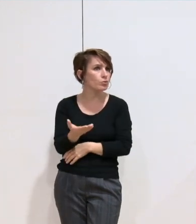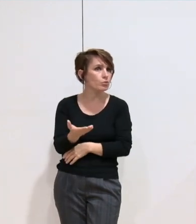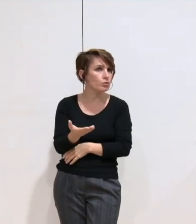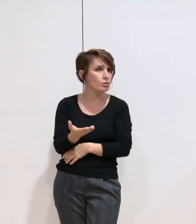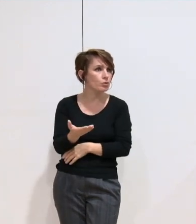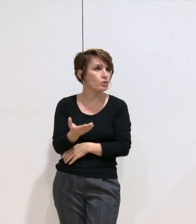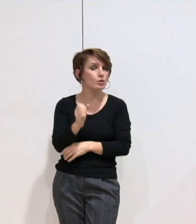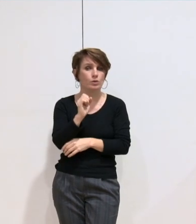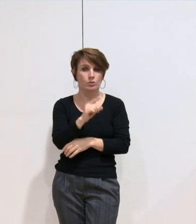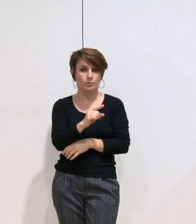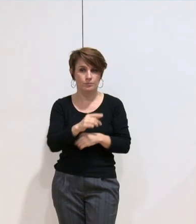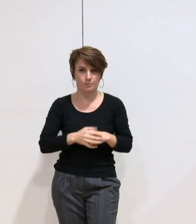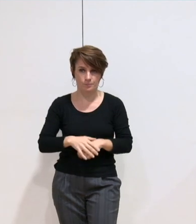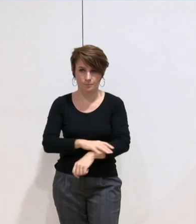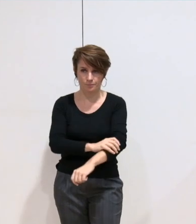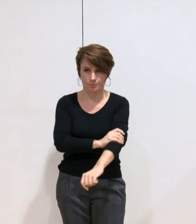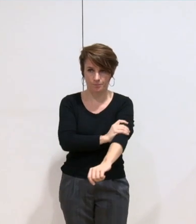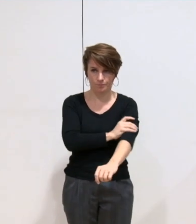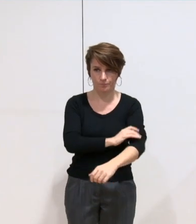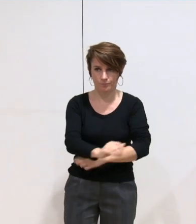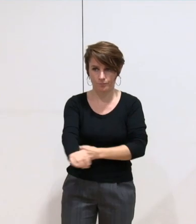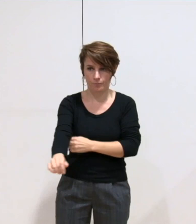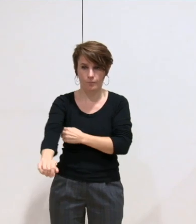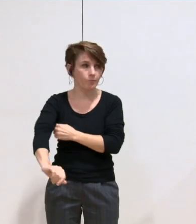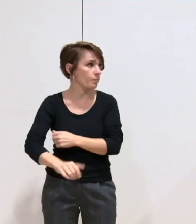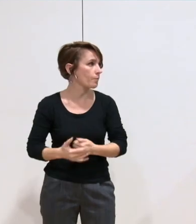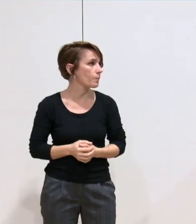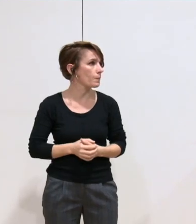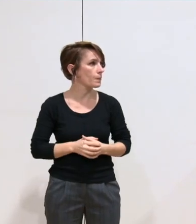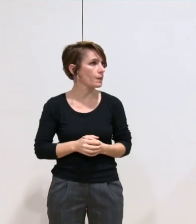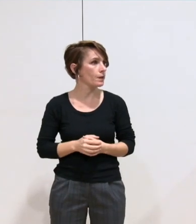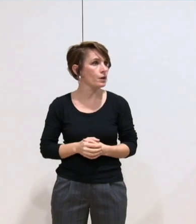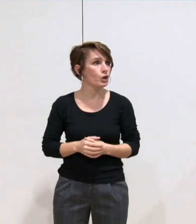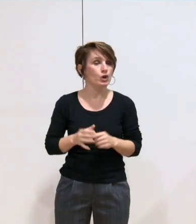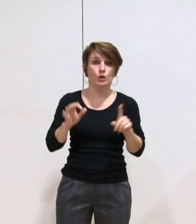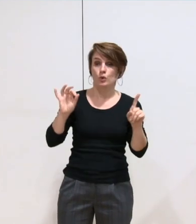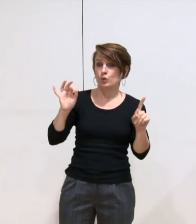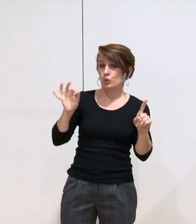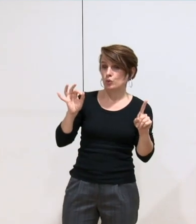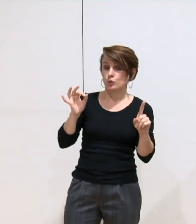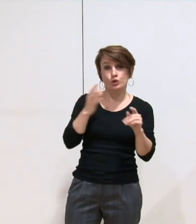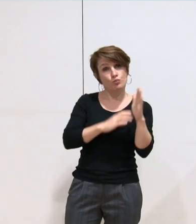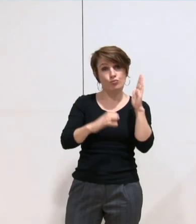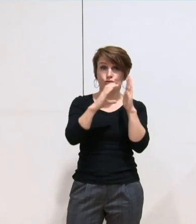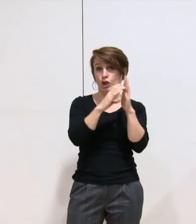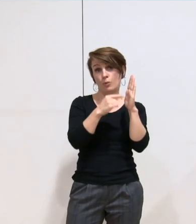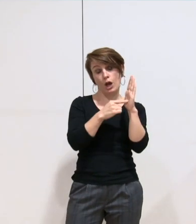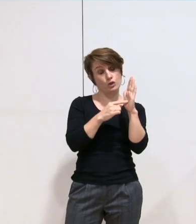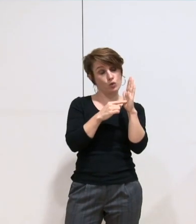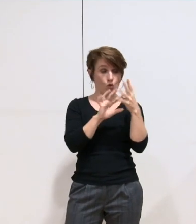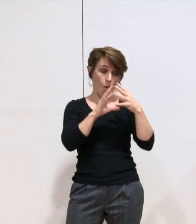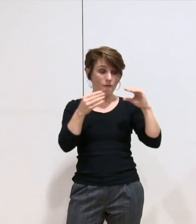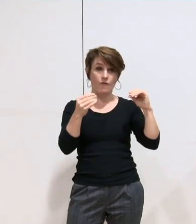Oui, il s'agit d'une délibération dans la forme relativement classique, c'est-à-dire que c'est une délibération qui vise